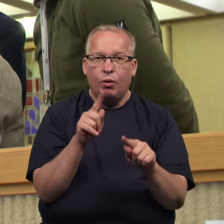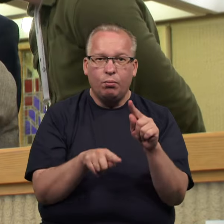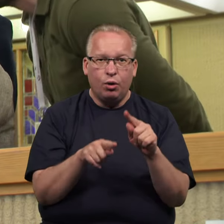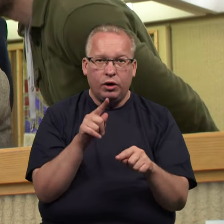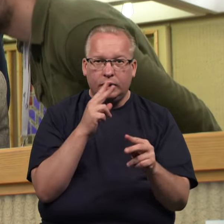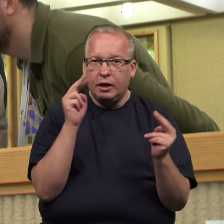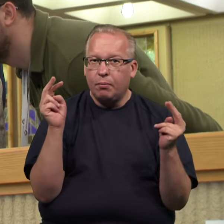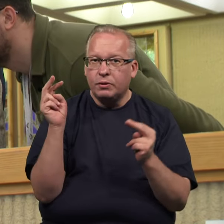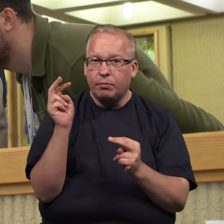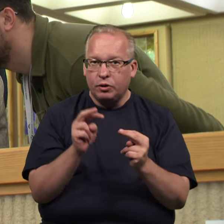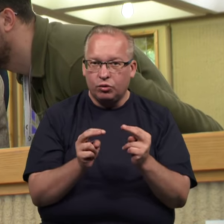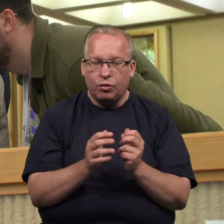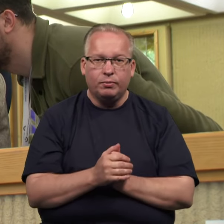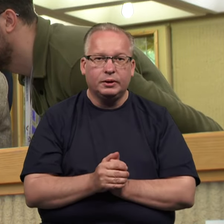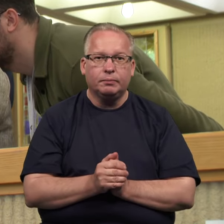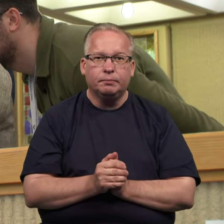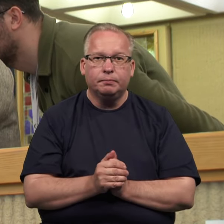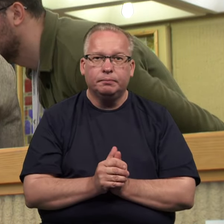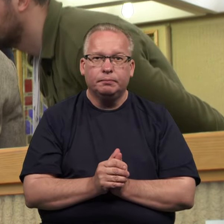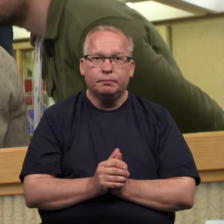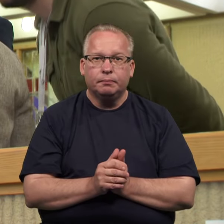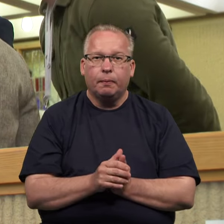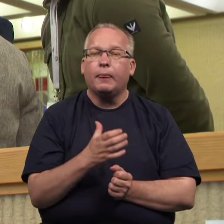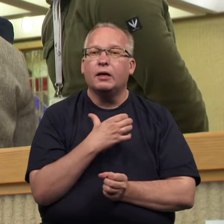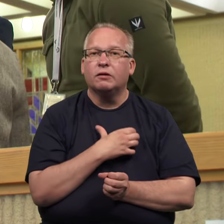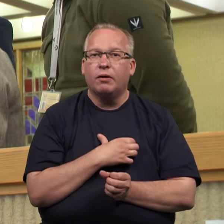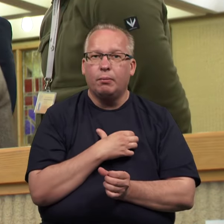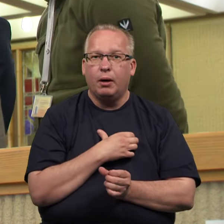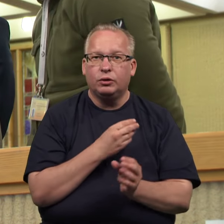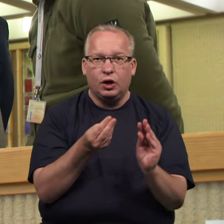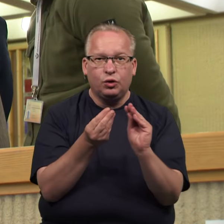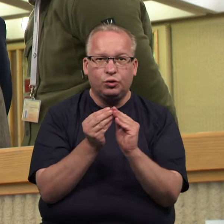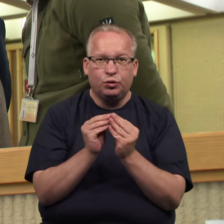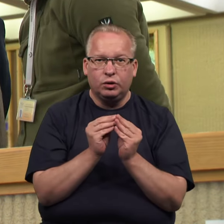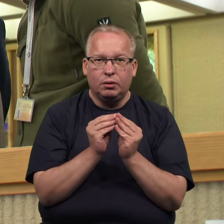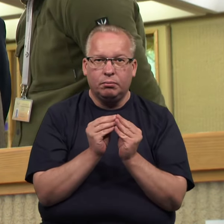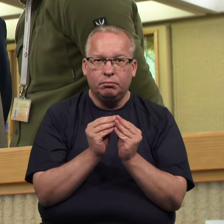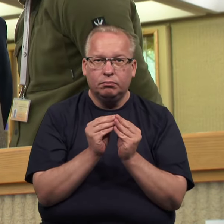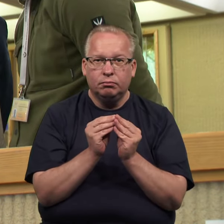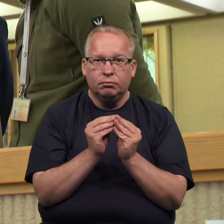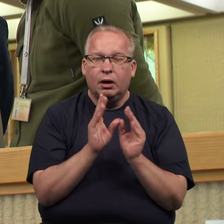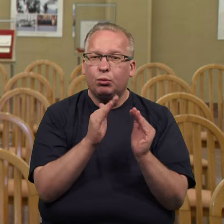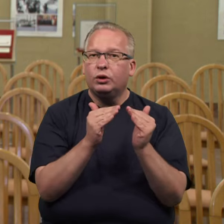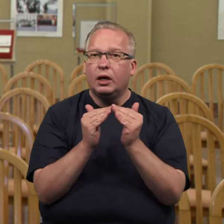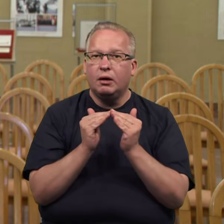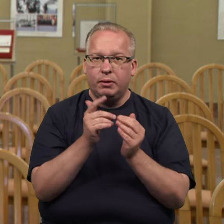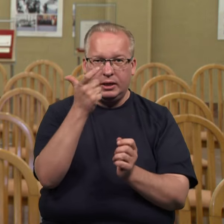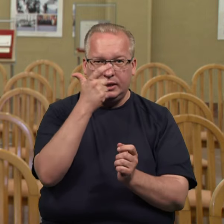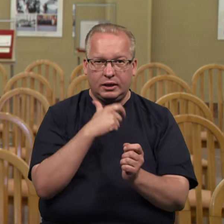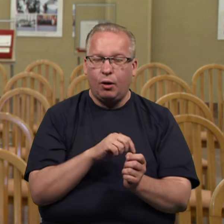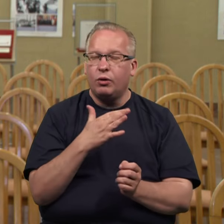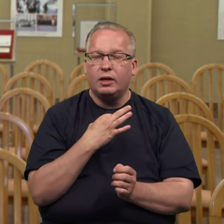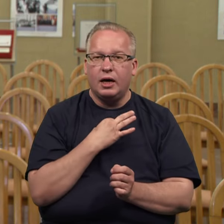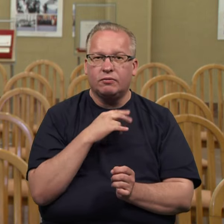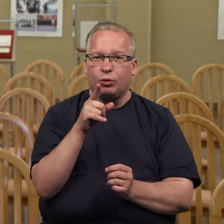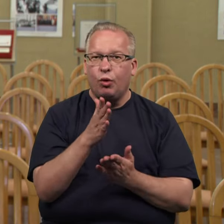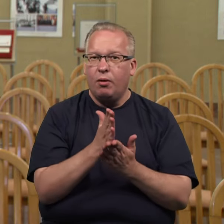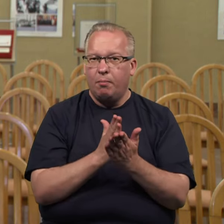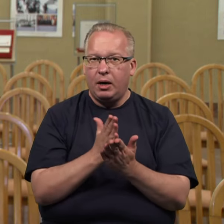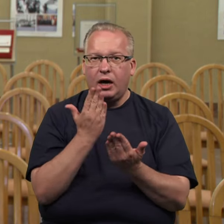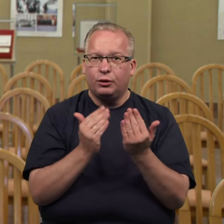politinėms pažiūroms. Svarbiausia sutarti ir laikyti visus lygiai savo, nesvarbu, kad tu pagal